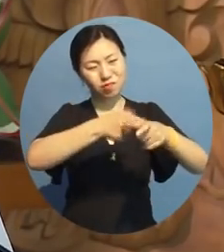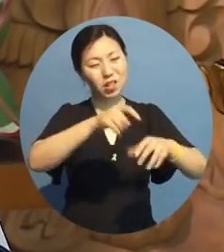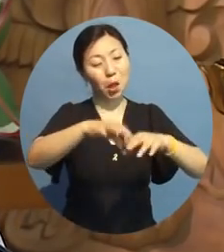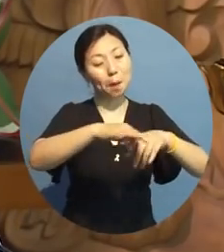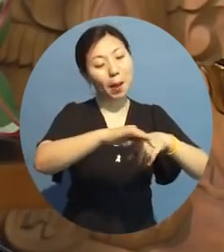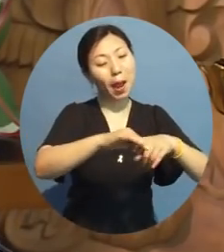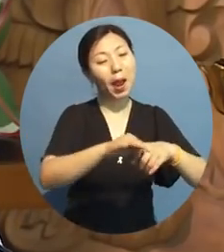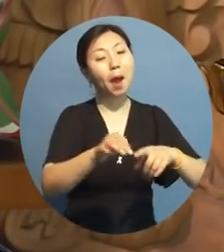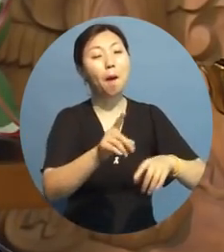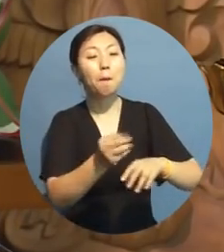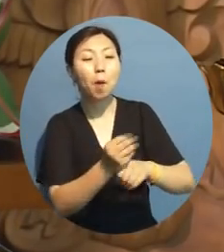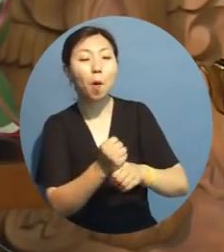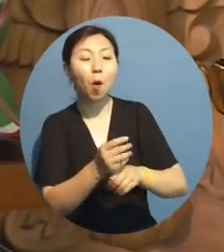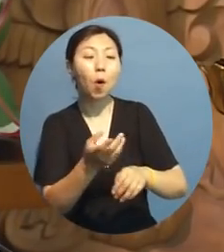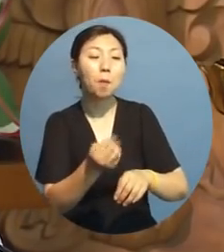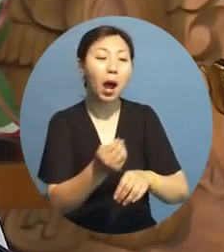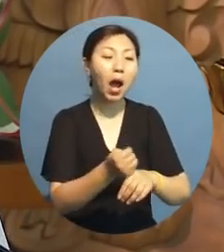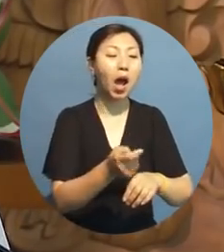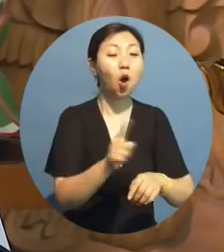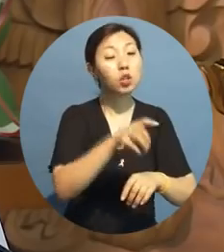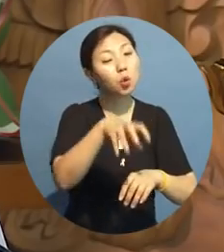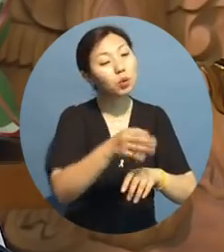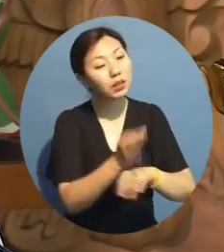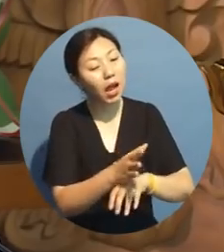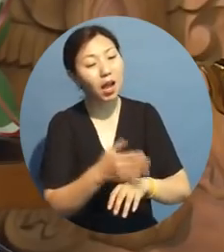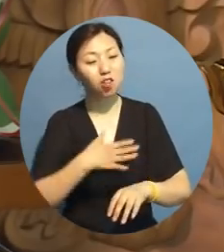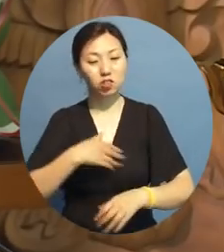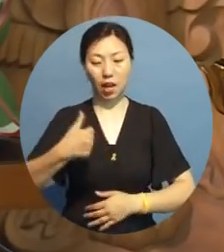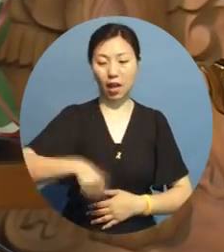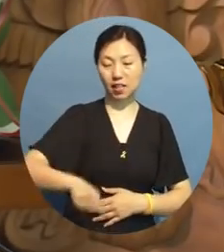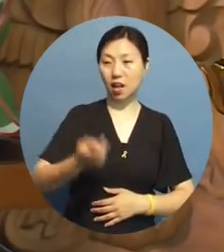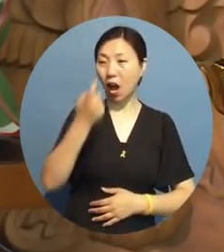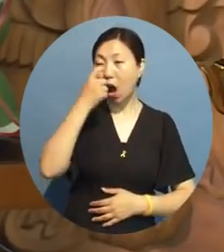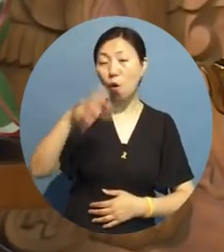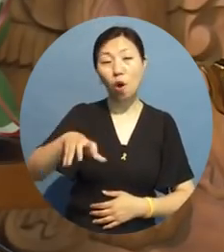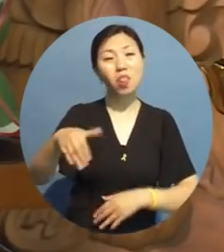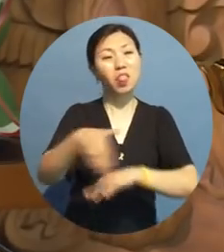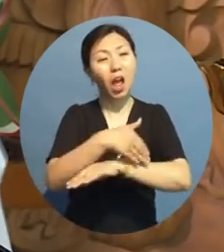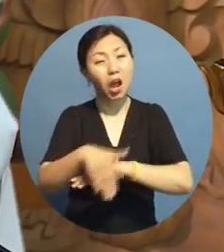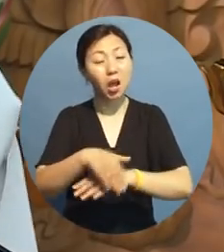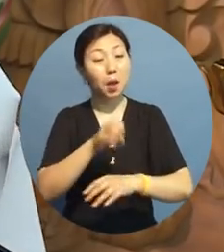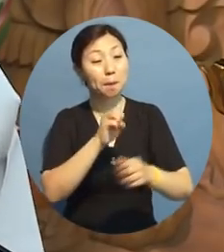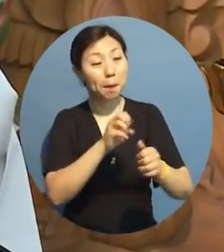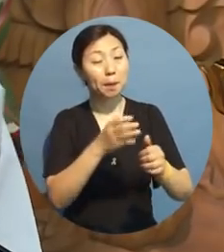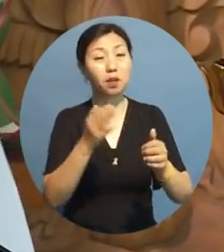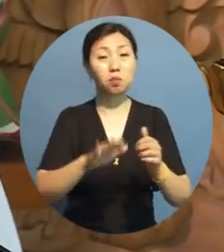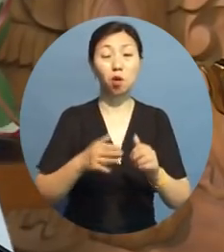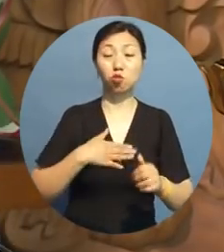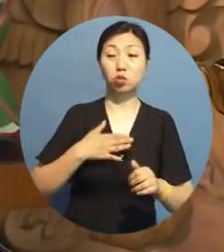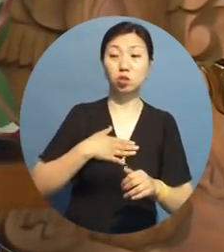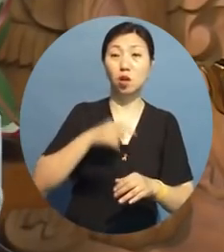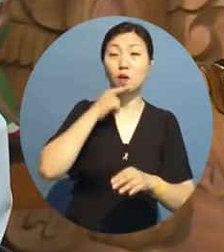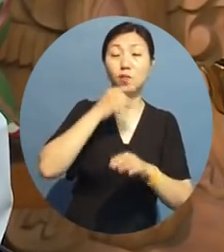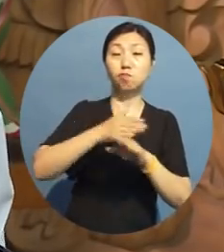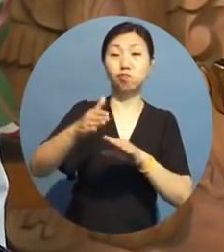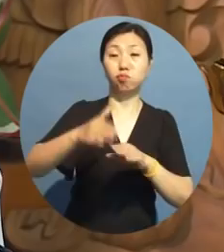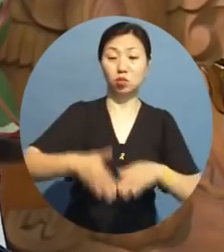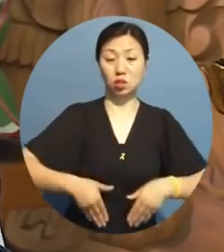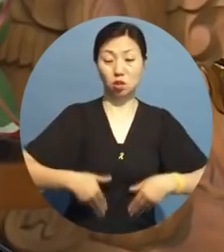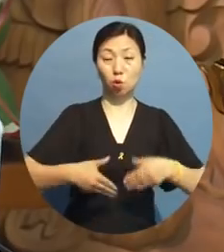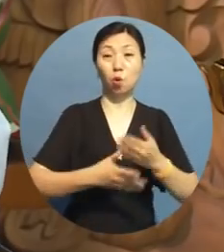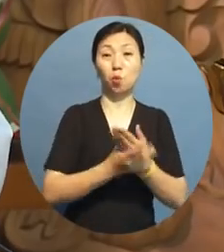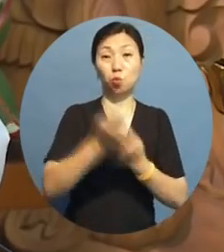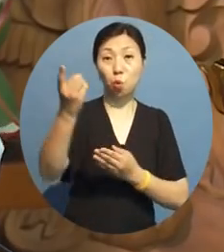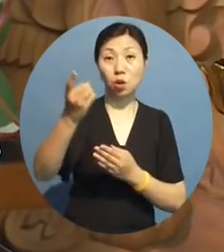네 반지 어디 샀니? 언제 샀니? 뭐 우리 아들은 뭐 어느 학원에 다니니? 이런데 그래도 우리는 그래도 대화가 그래 남북 통일을 어떻게 할